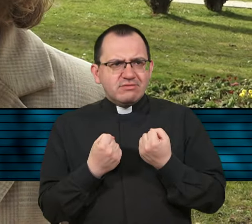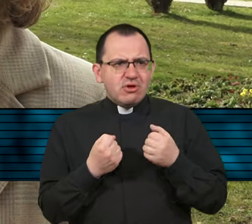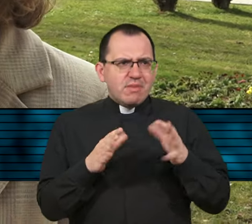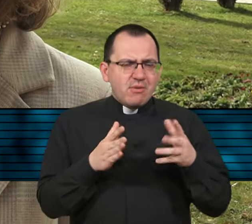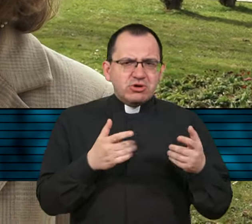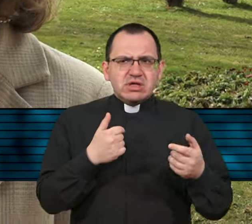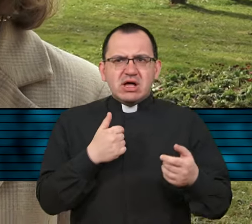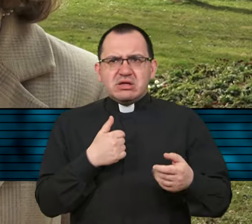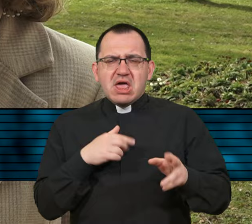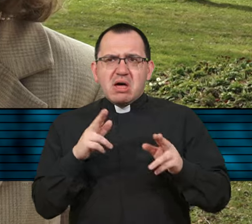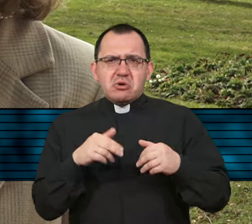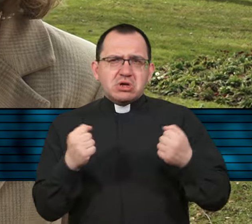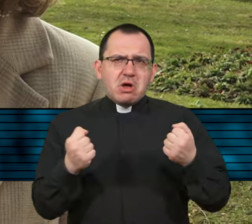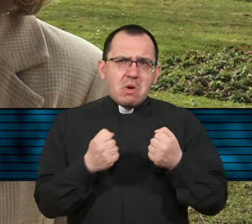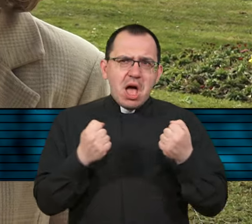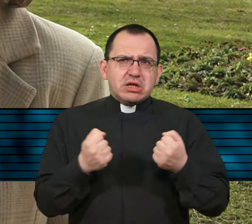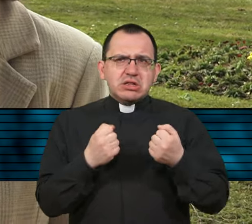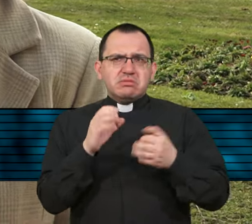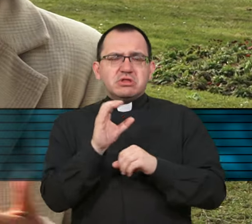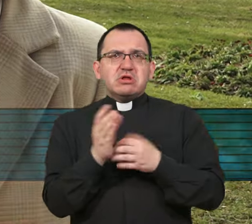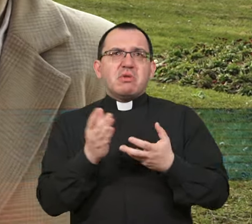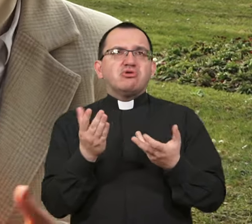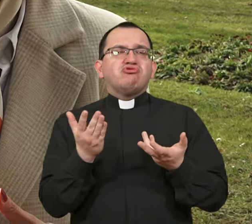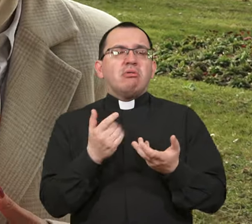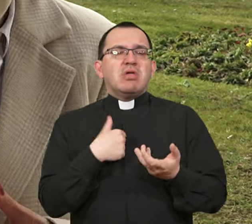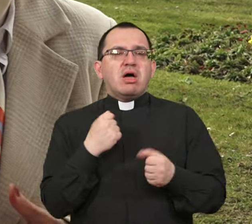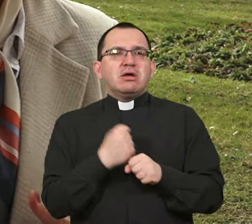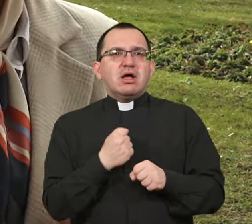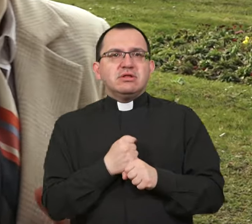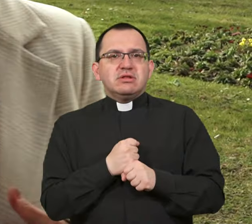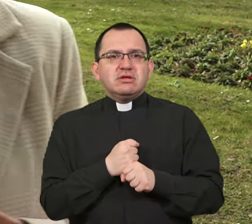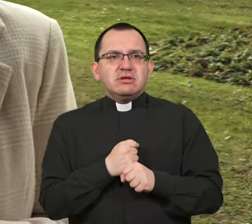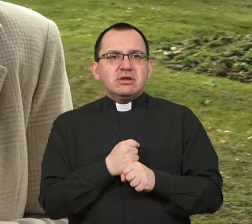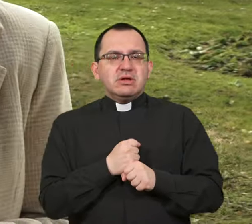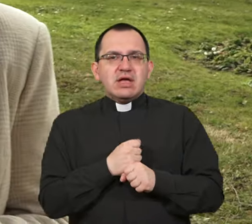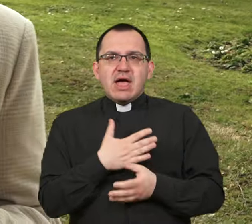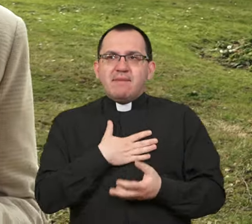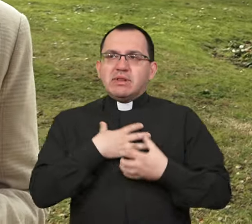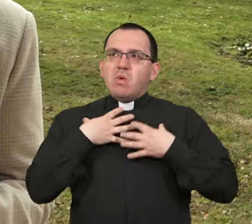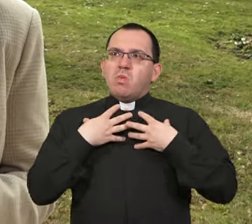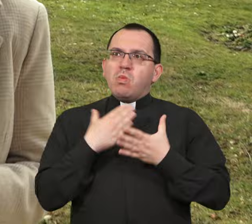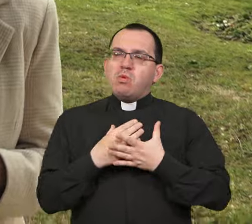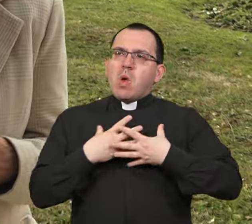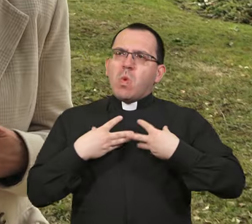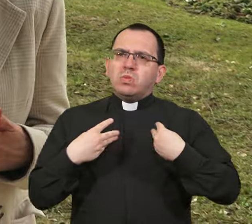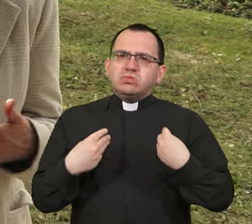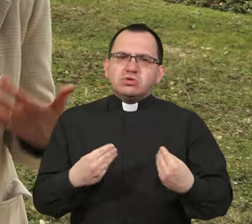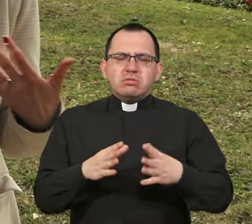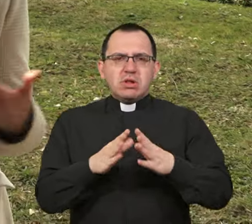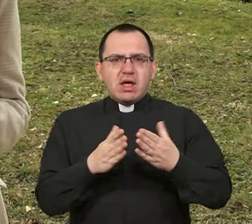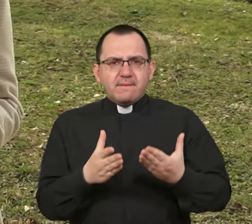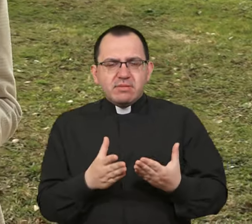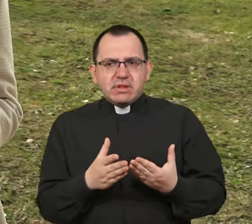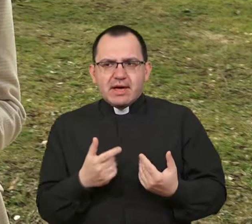možda profilirati više kao aktivna u crkvi. S obzirom da me uvijek oduševljavala Božja riječ i Biblija, onda smo nekako, ono, ja